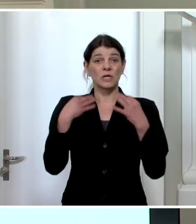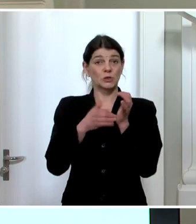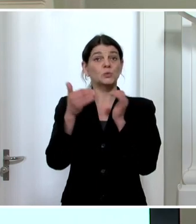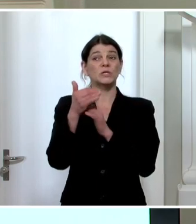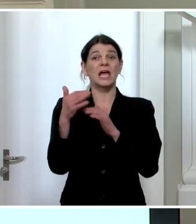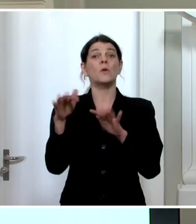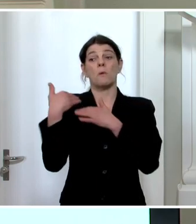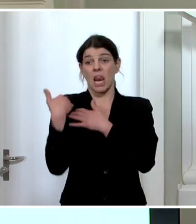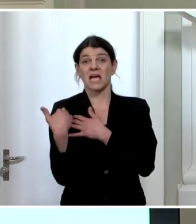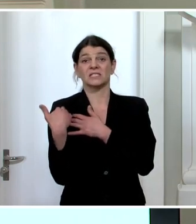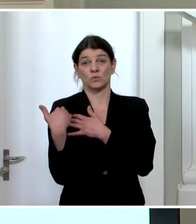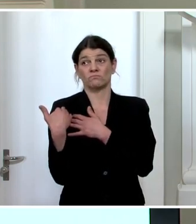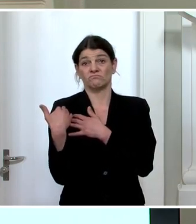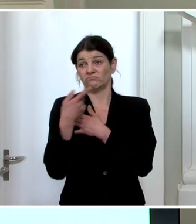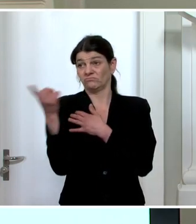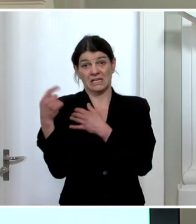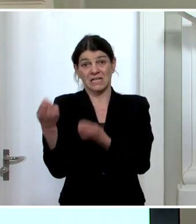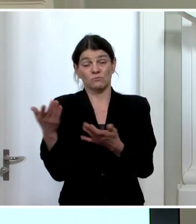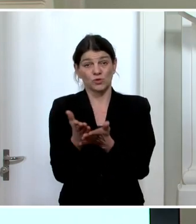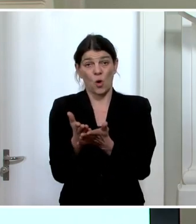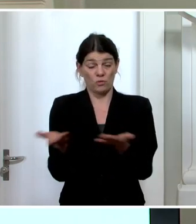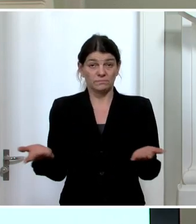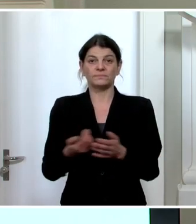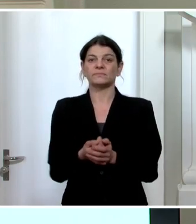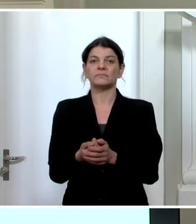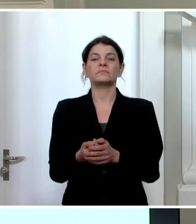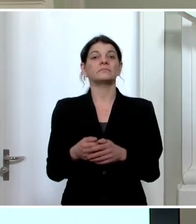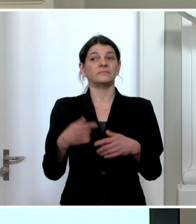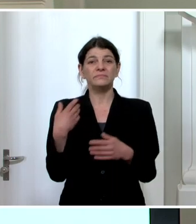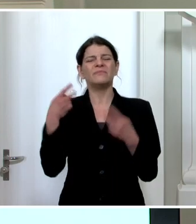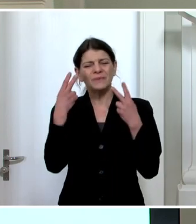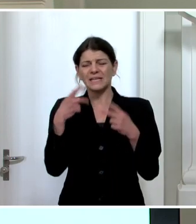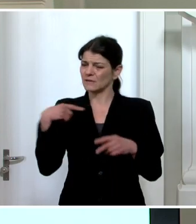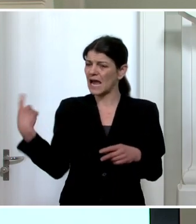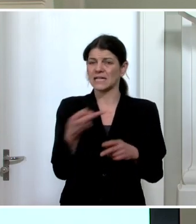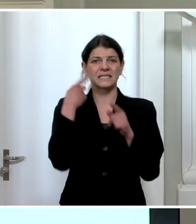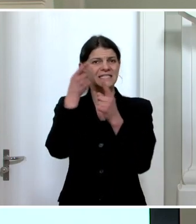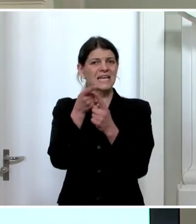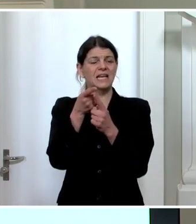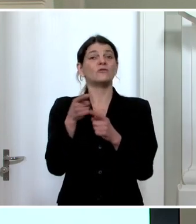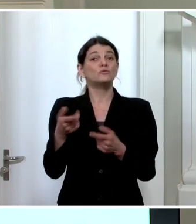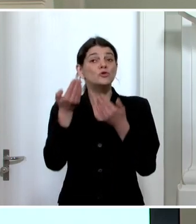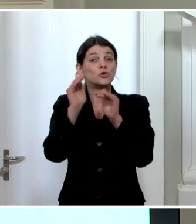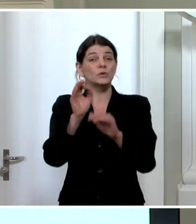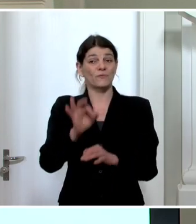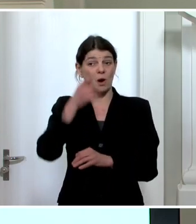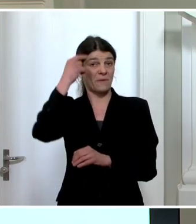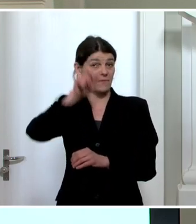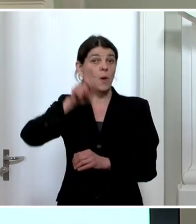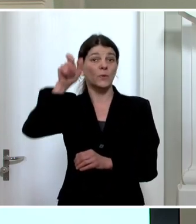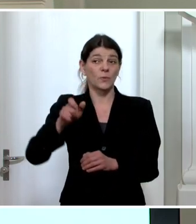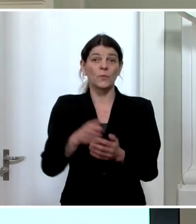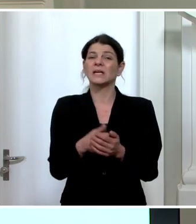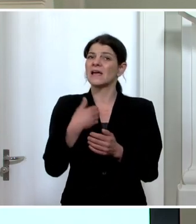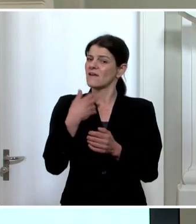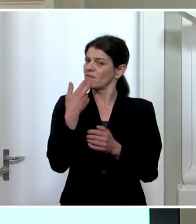leider auftreten kann. Es muss unser aller Ziel sein, das zum Schutz unserer Bevölkerung